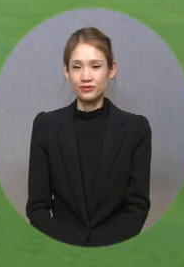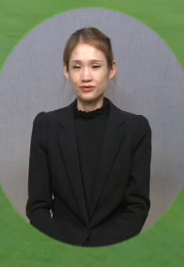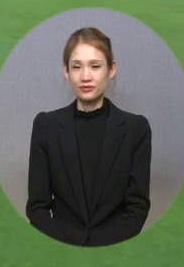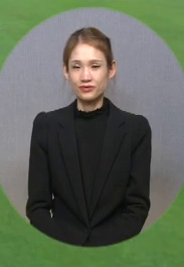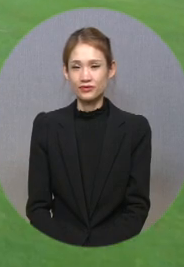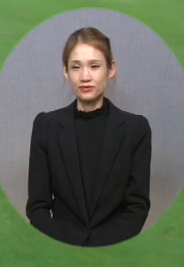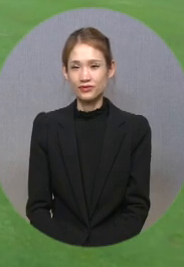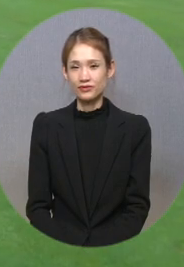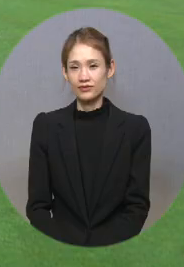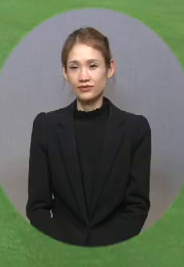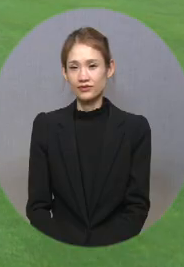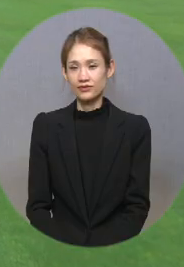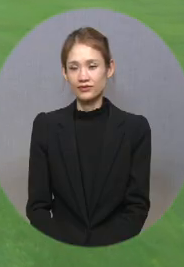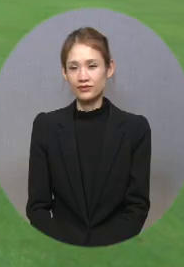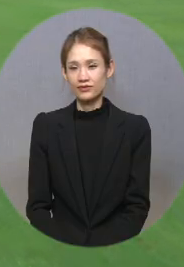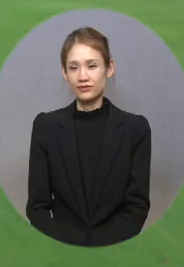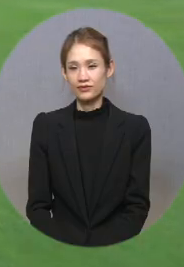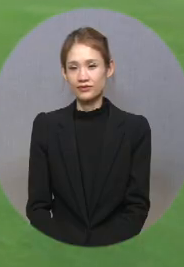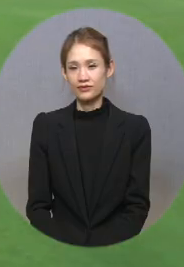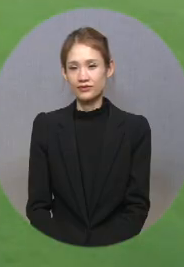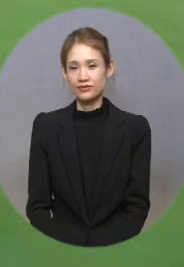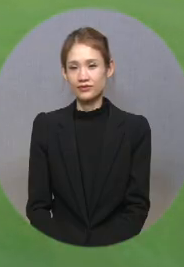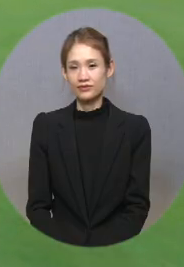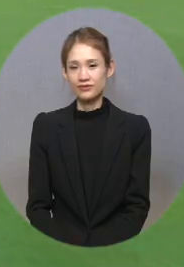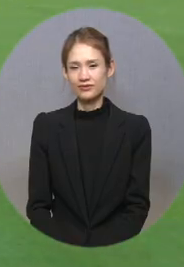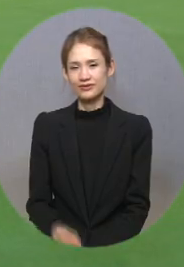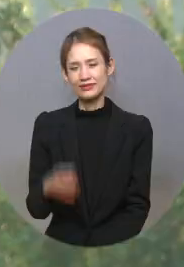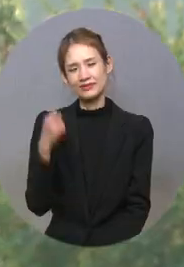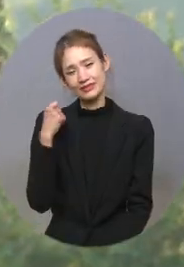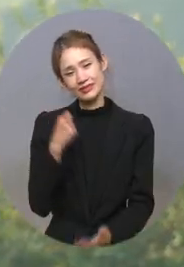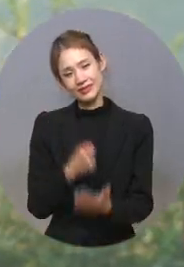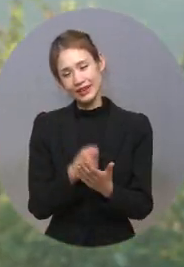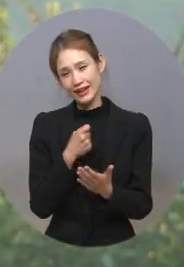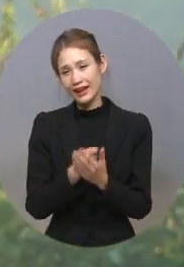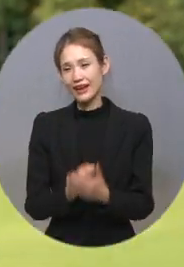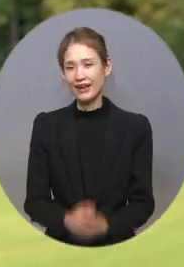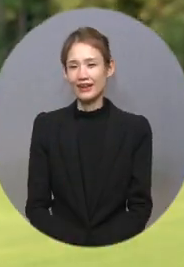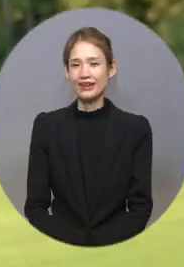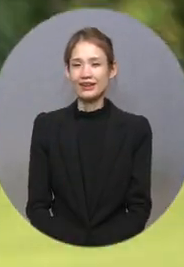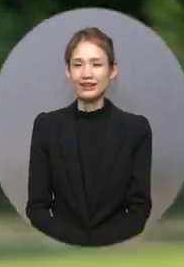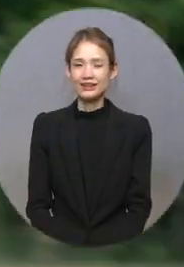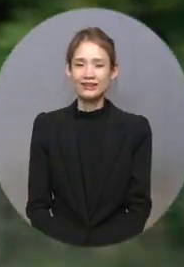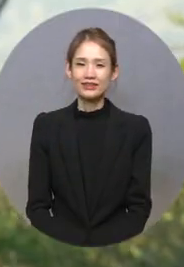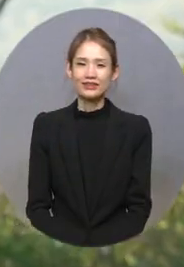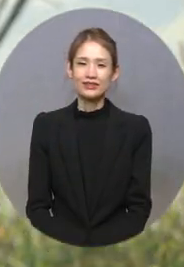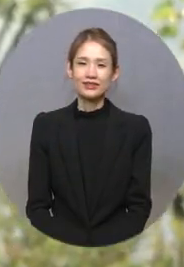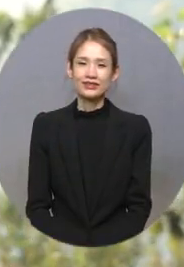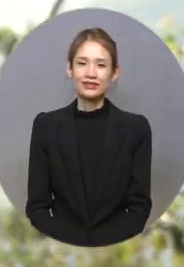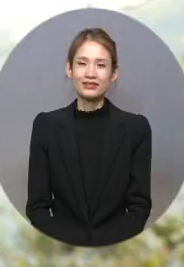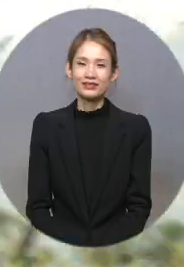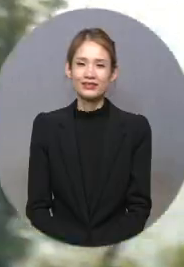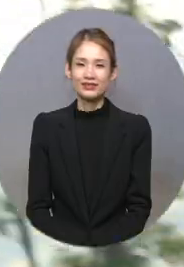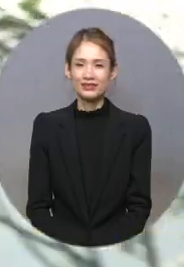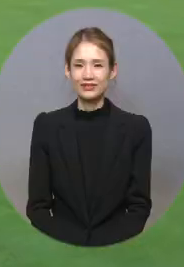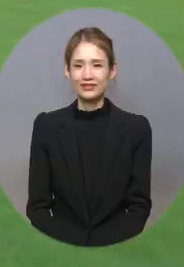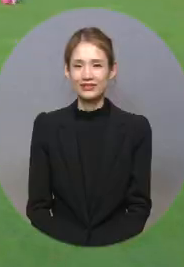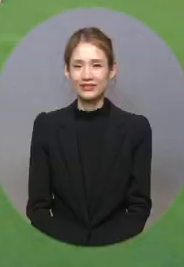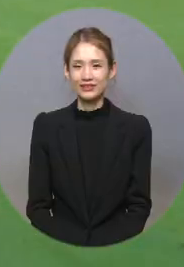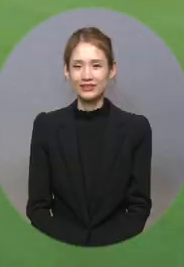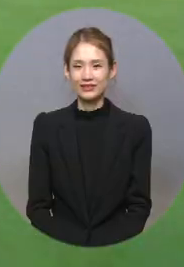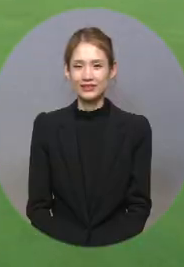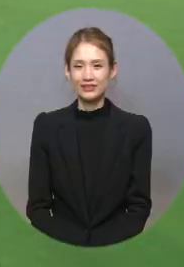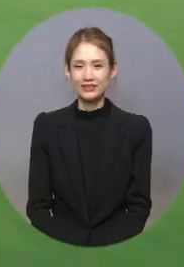나이스. 오! 아! 아! 아! 아!